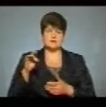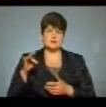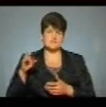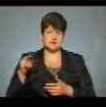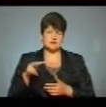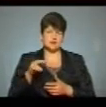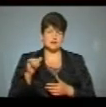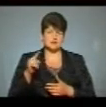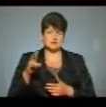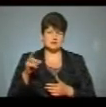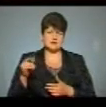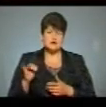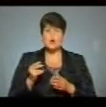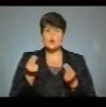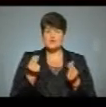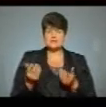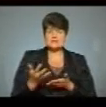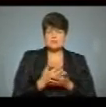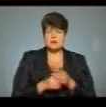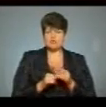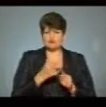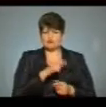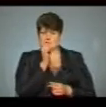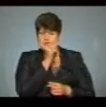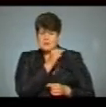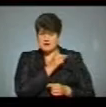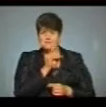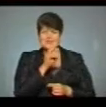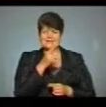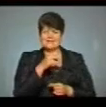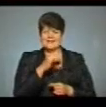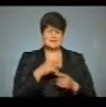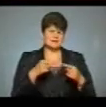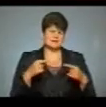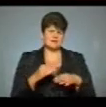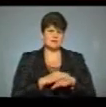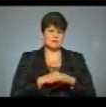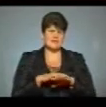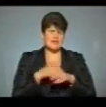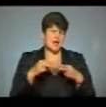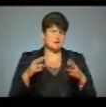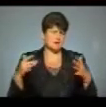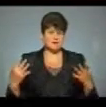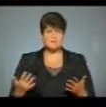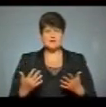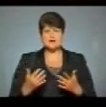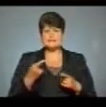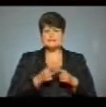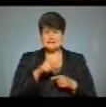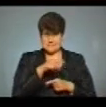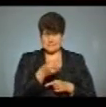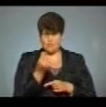Кошти вони збирають у себе в країні, в Нідерландії, під час різних благодійних ярмарок. І за ці